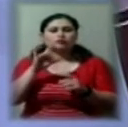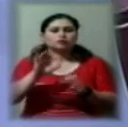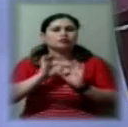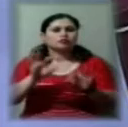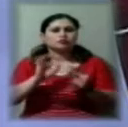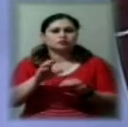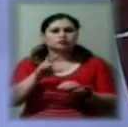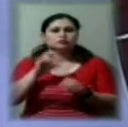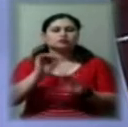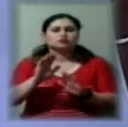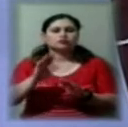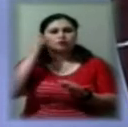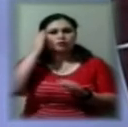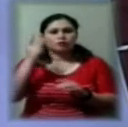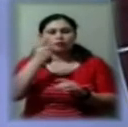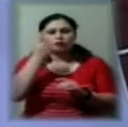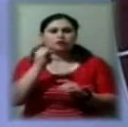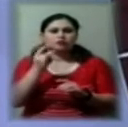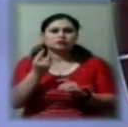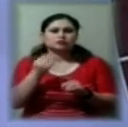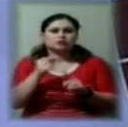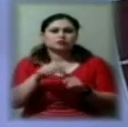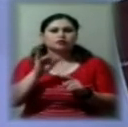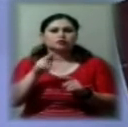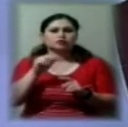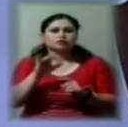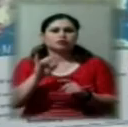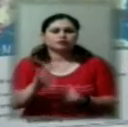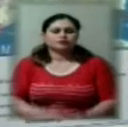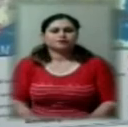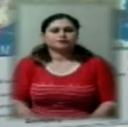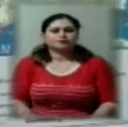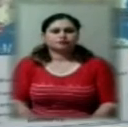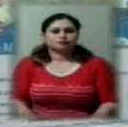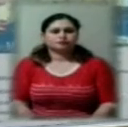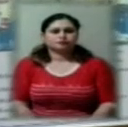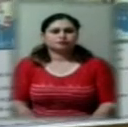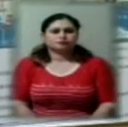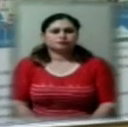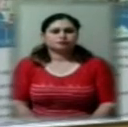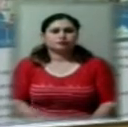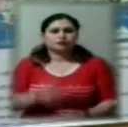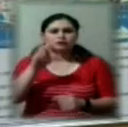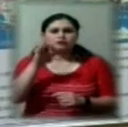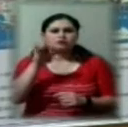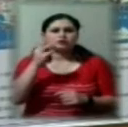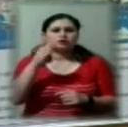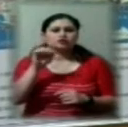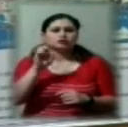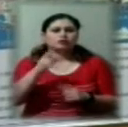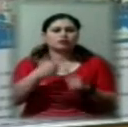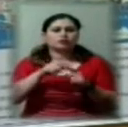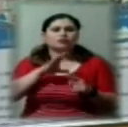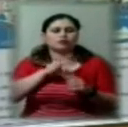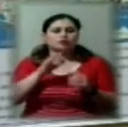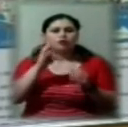заступник голови облдержадміністрації Вадим Чабан. На засіданні штабу, він був о пів на десяту,